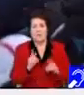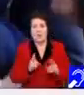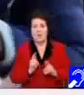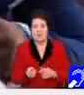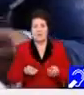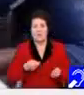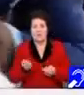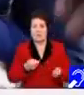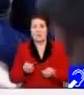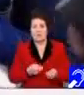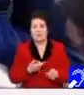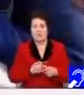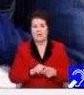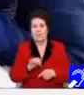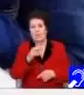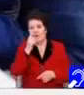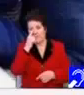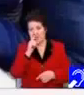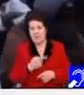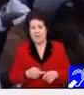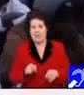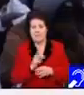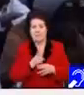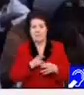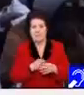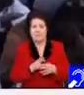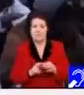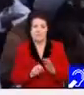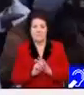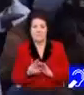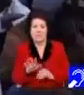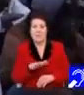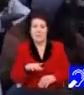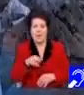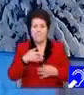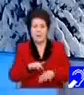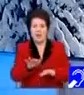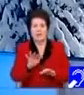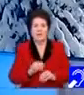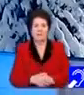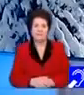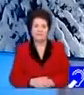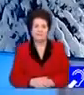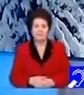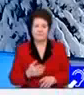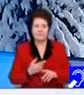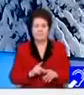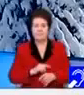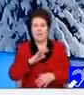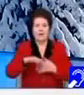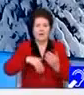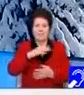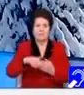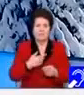ale autorităților italiene cu cele libiene, menite să împiedice venirea migranților pe mare. O puternică avalanșă a